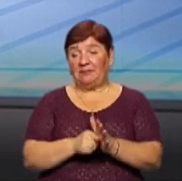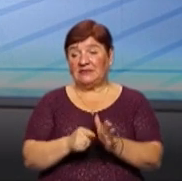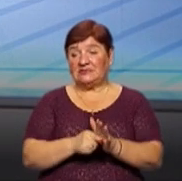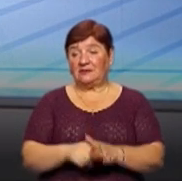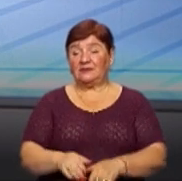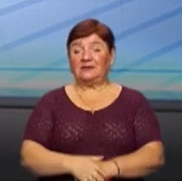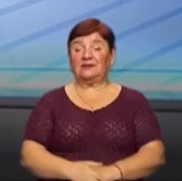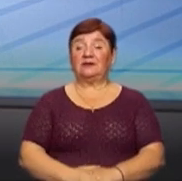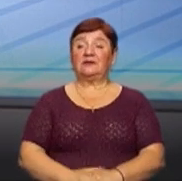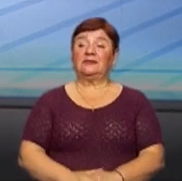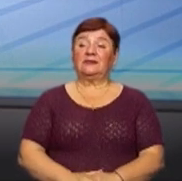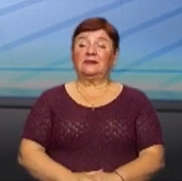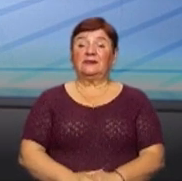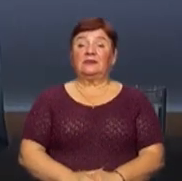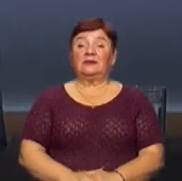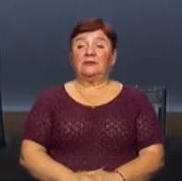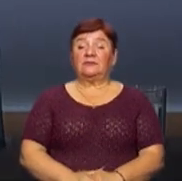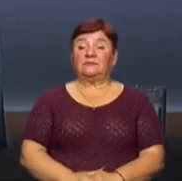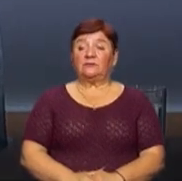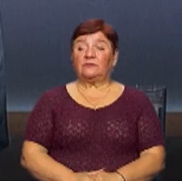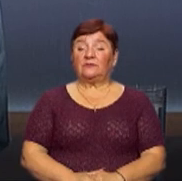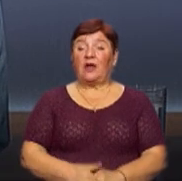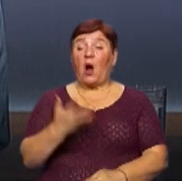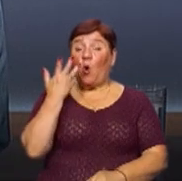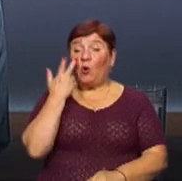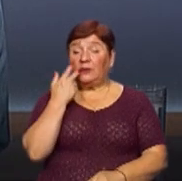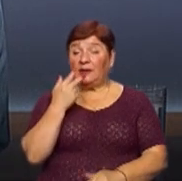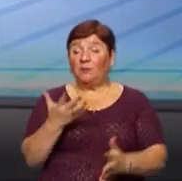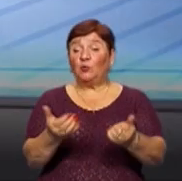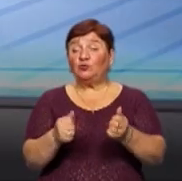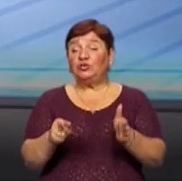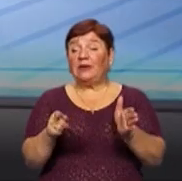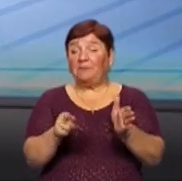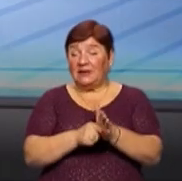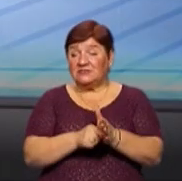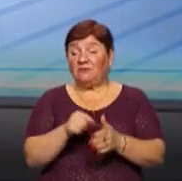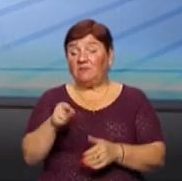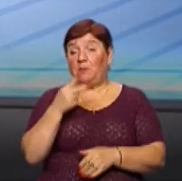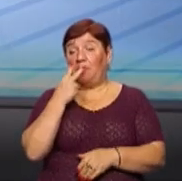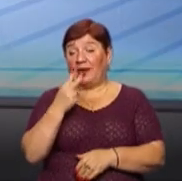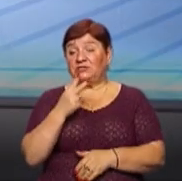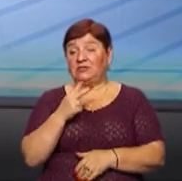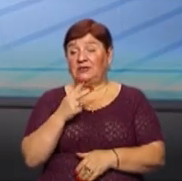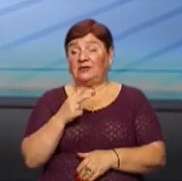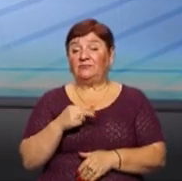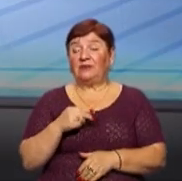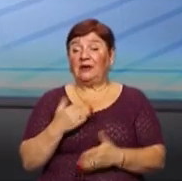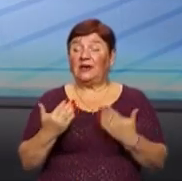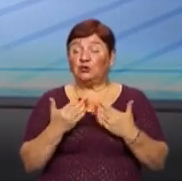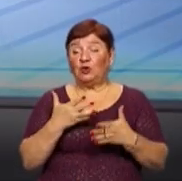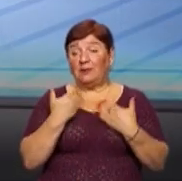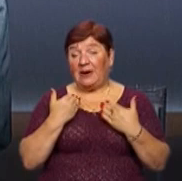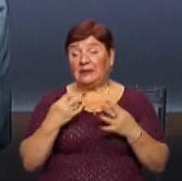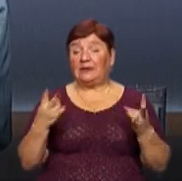А, на жаль, він вже не на зв'язку. Коли отримаєте пенсію, побачите, чи в 100 гривень є доплата, чи немає. Якщо ні, тоді якщо немає, звернути, тоді